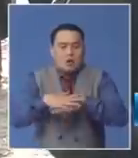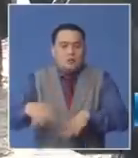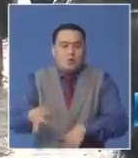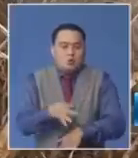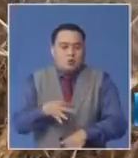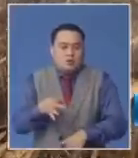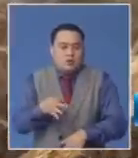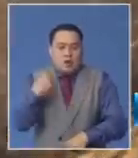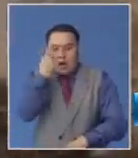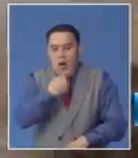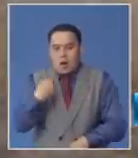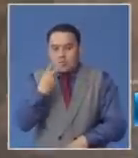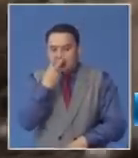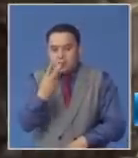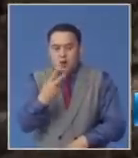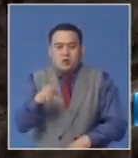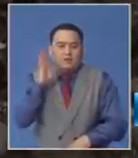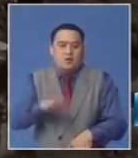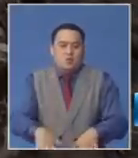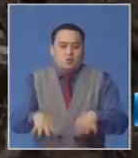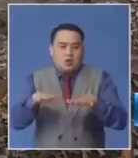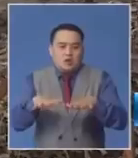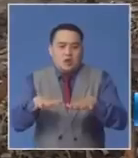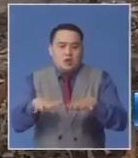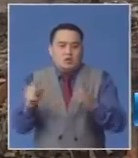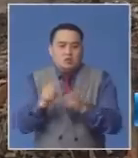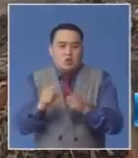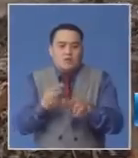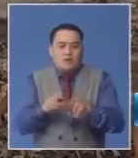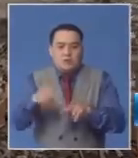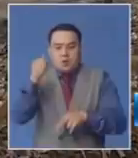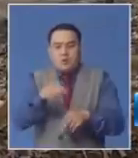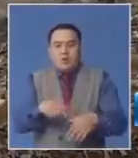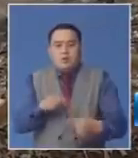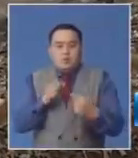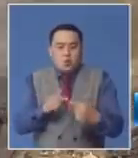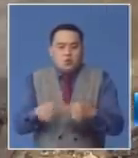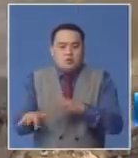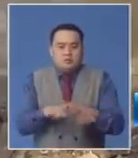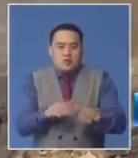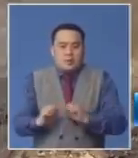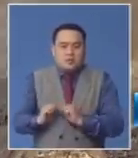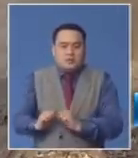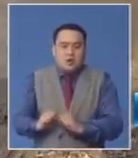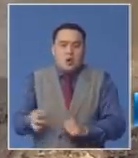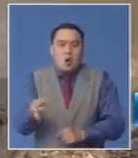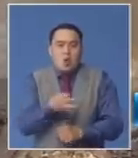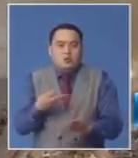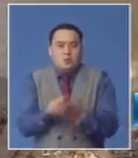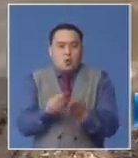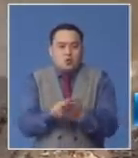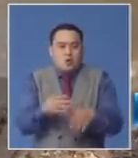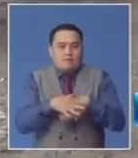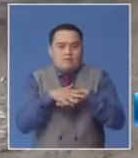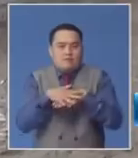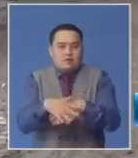баталов лично побывавший на потопленных участках к слову в этом году на противодействие таким капризам погоды из областного бюджета было